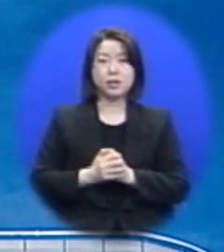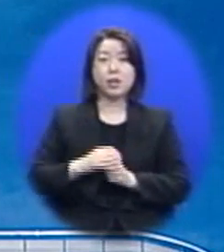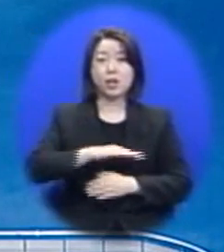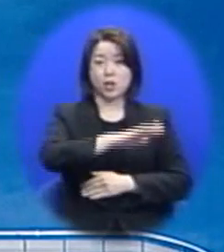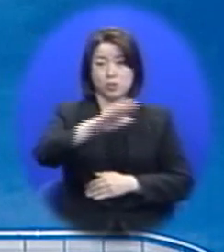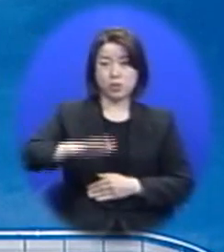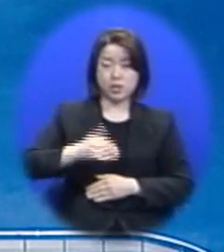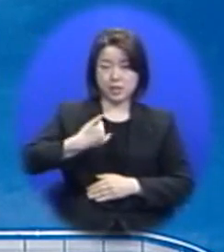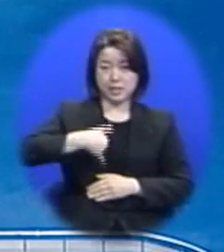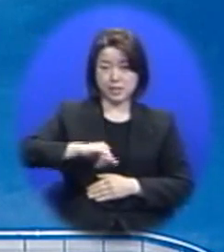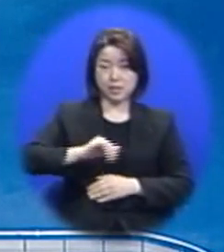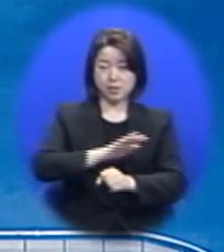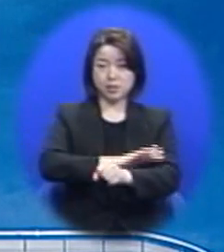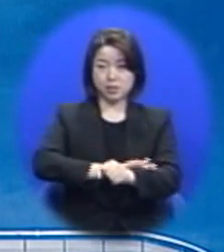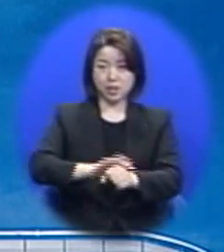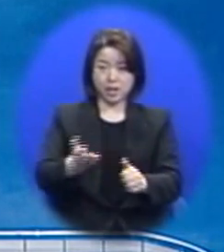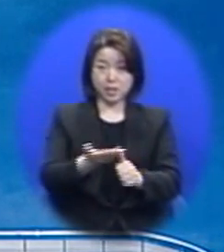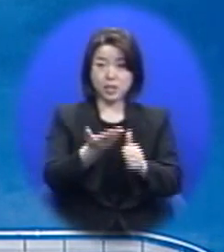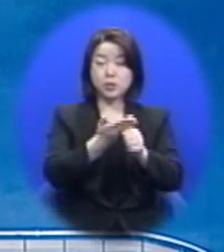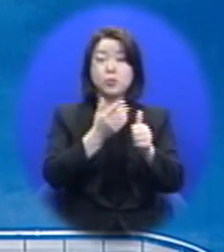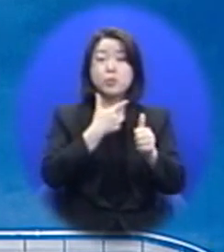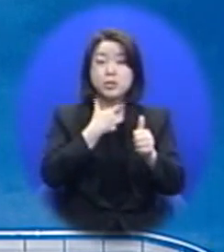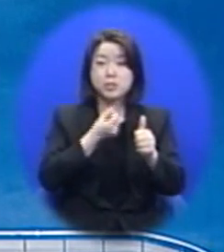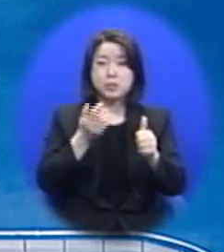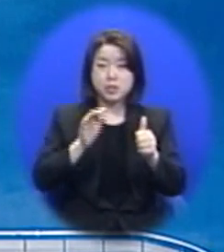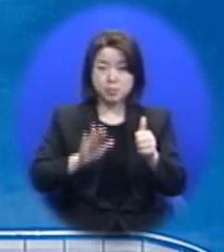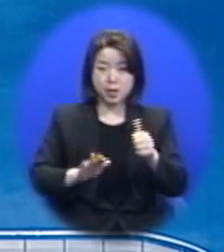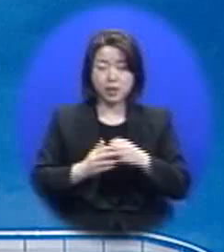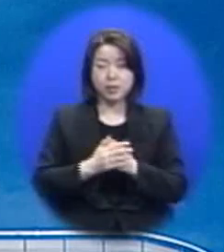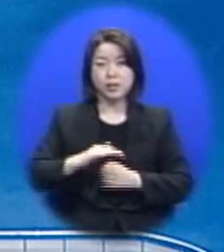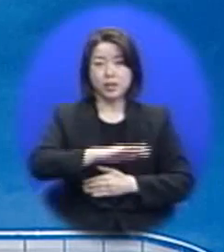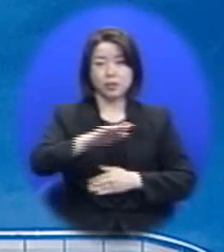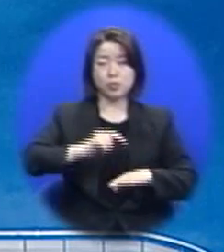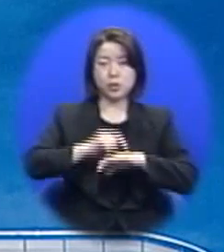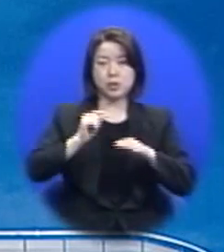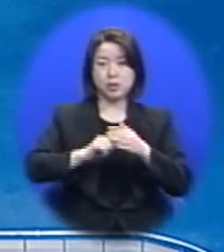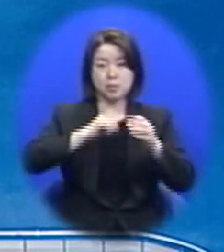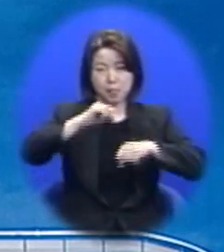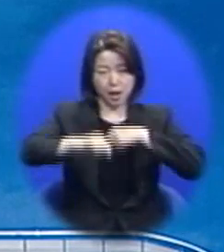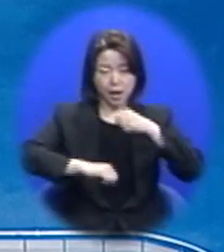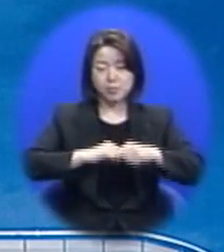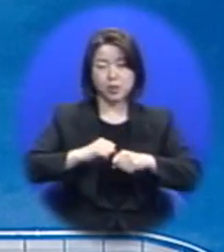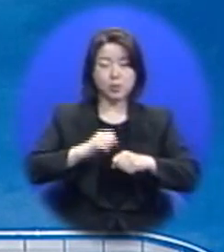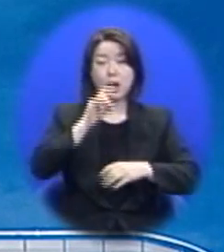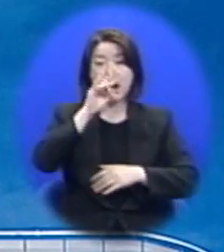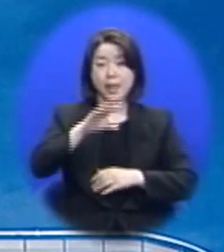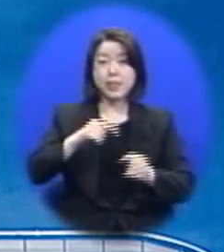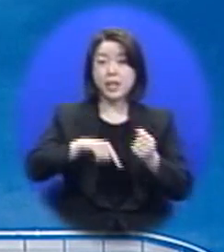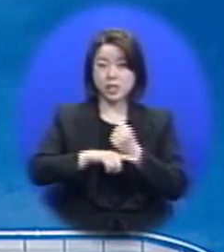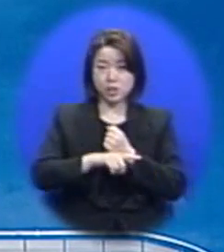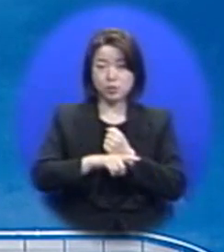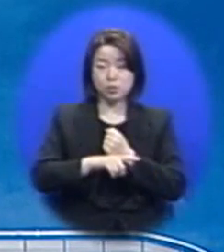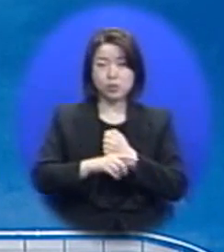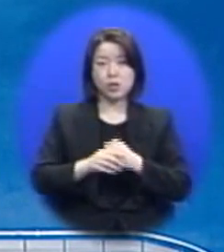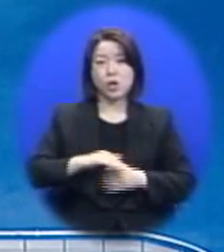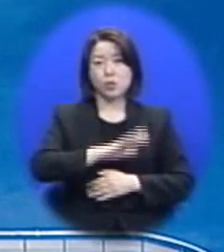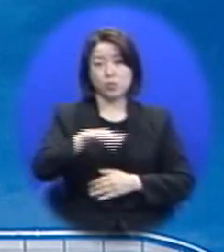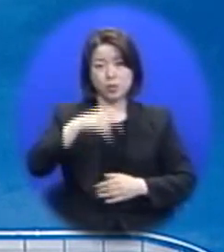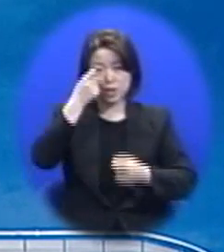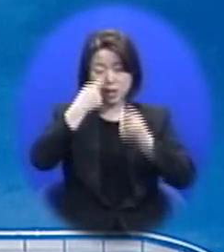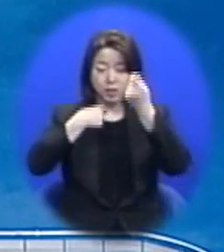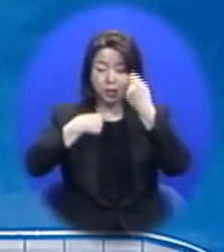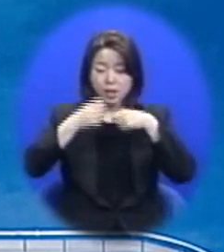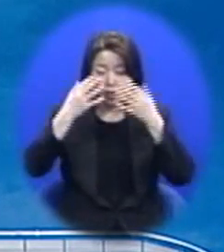우리가 우리의 자녀를 잘 기르고 싶지만 그러나 우리 마음대로 안 되는 이유는 우리가 흘려야 될